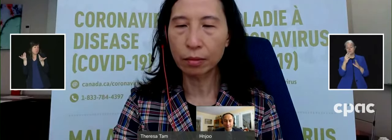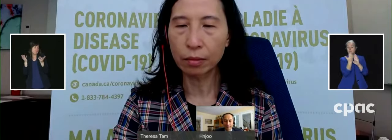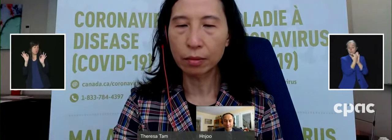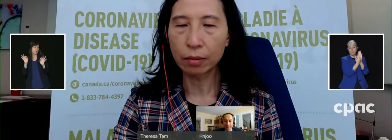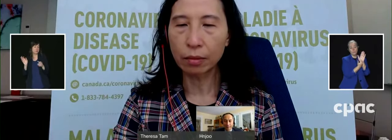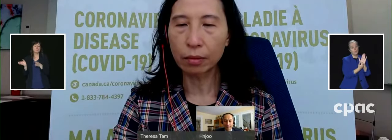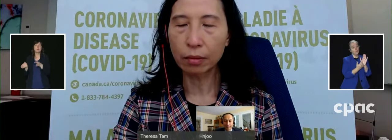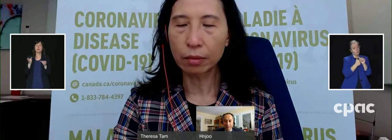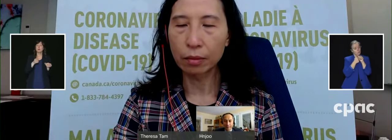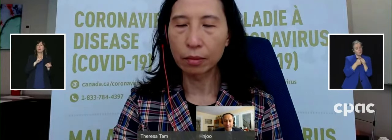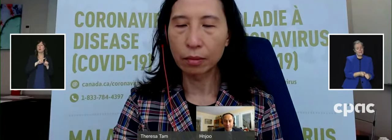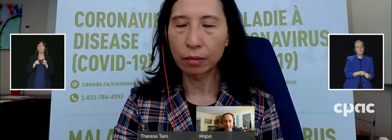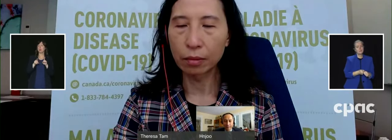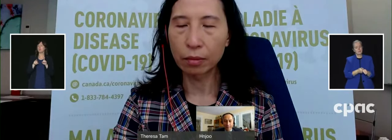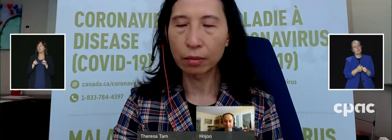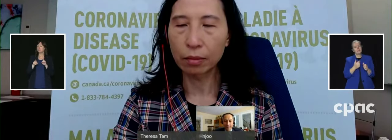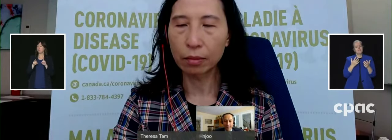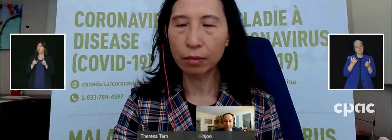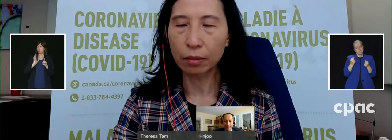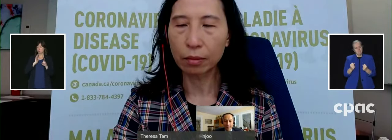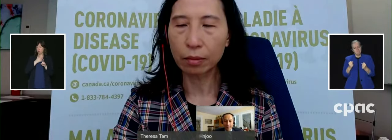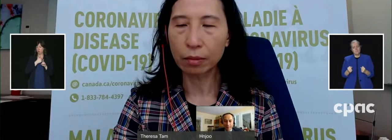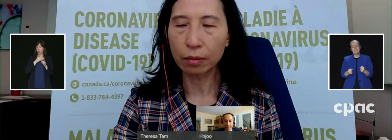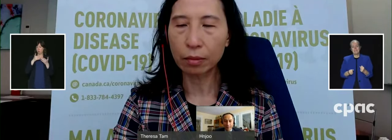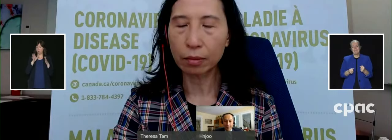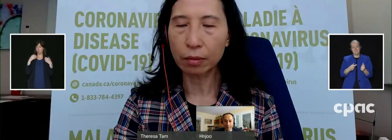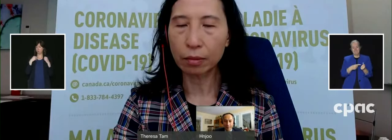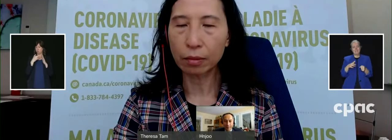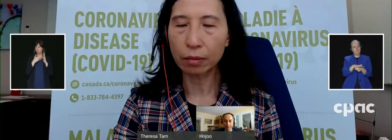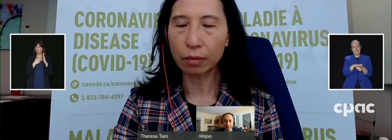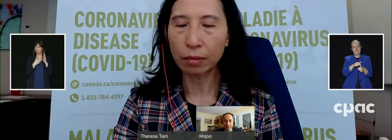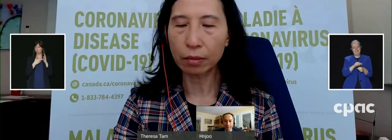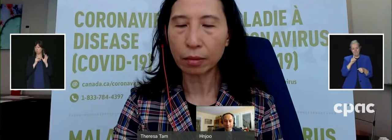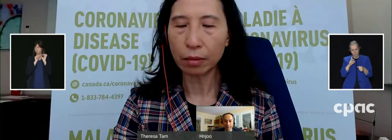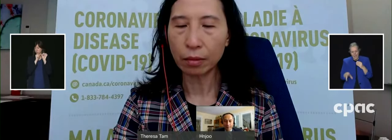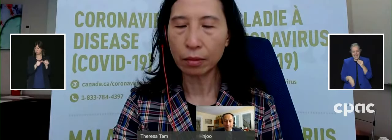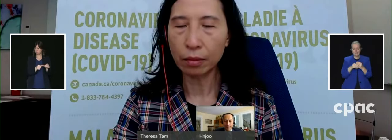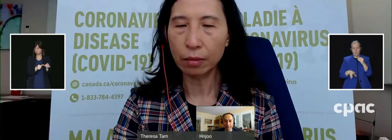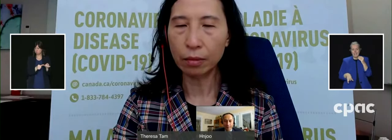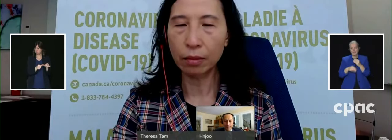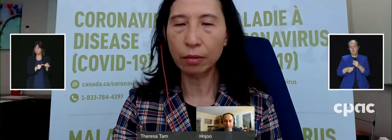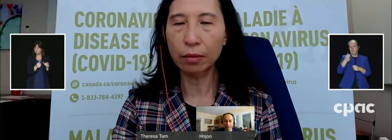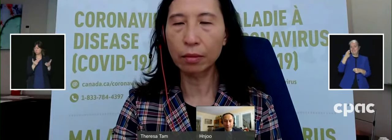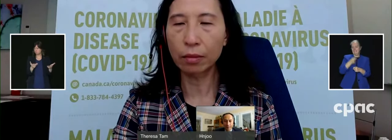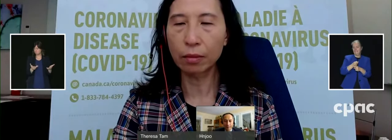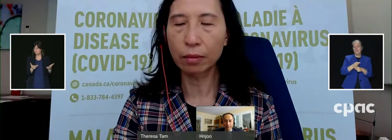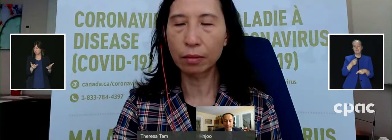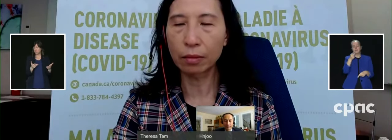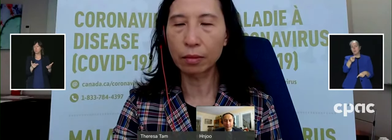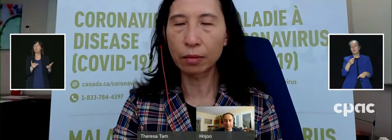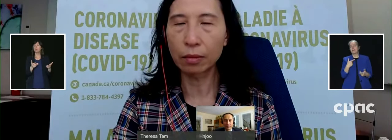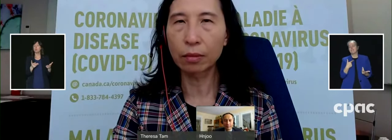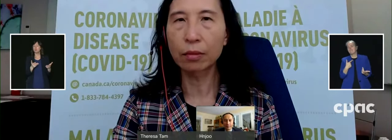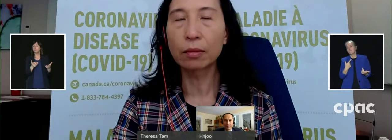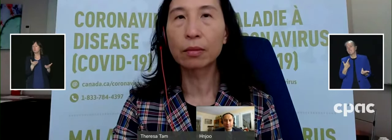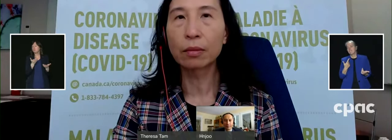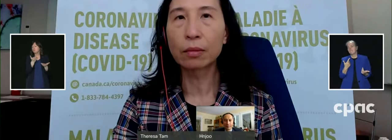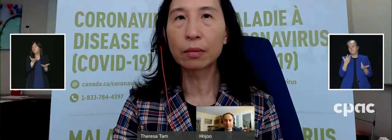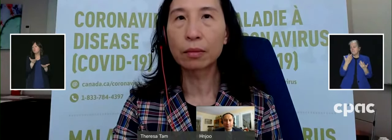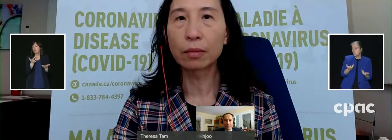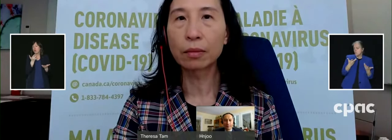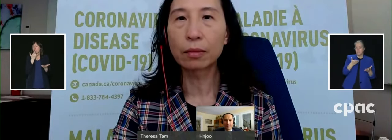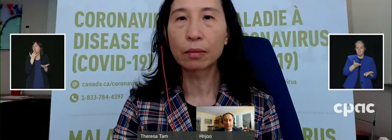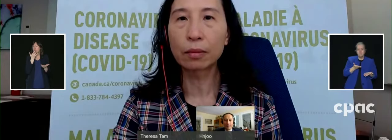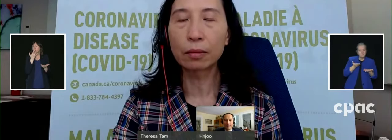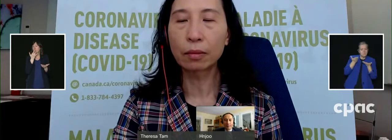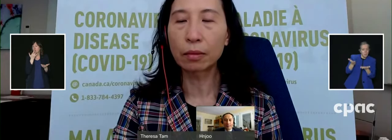relâcher, qu'il faudrait même les resserrer, les mesures actuelles sont insuffisantes, vous dites. Qu'est-ce que vous voudriez voir? Avez-vous des